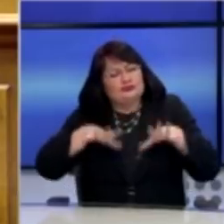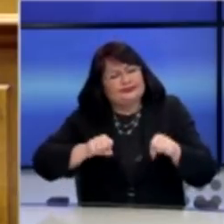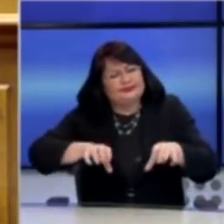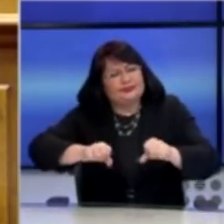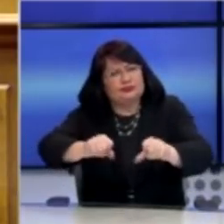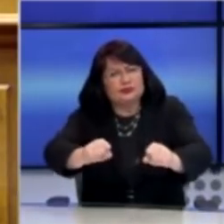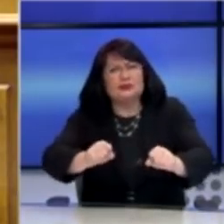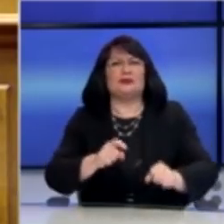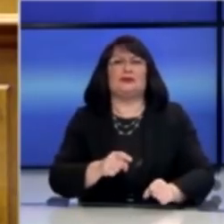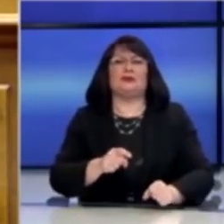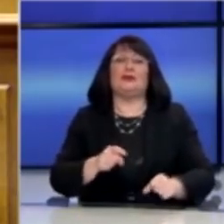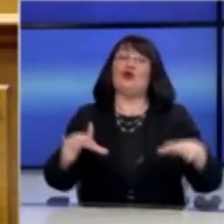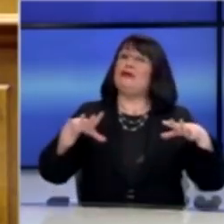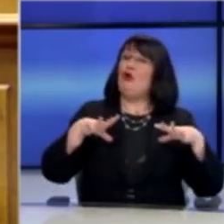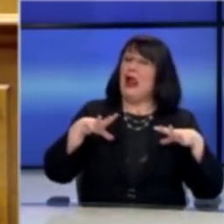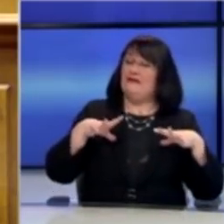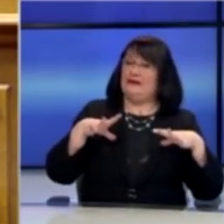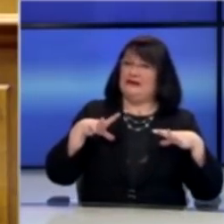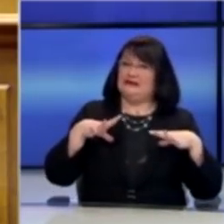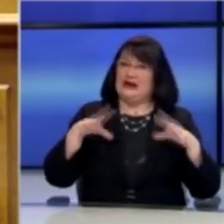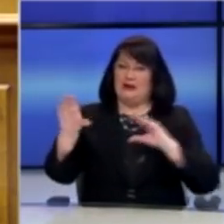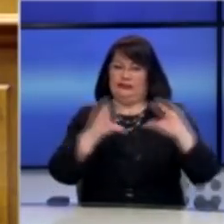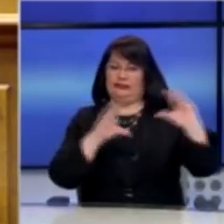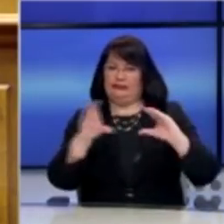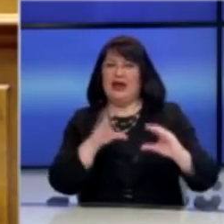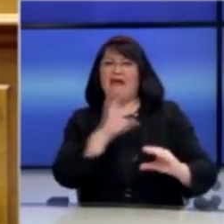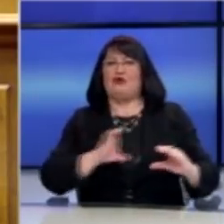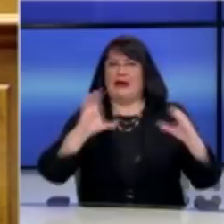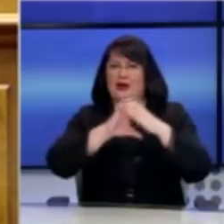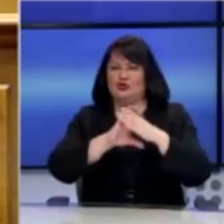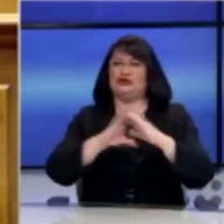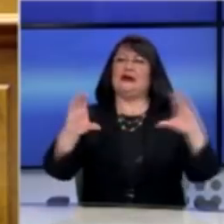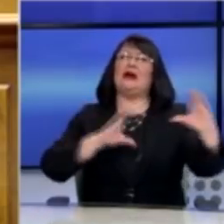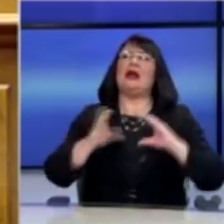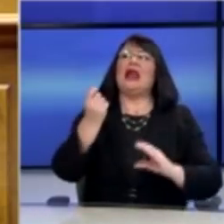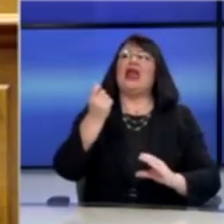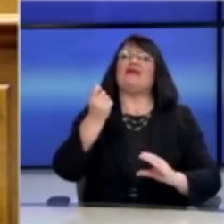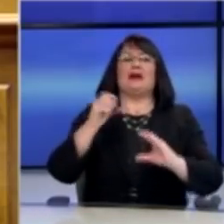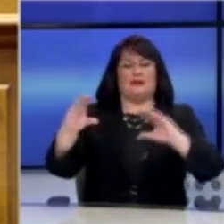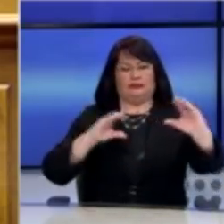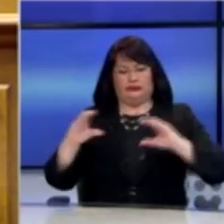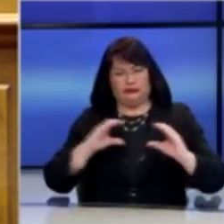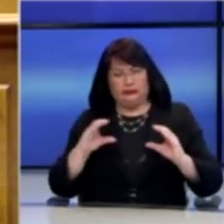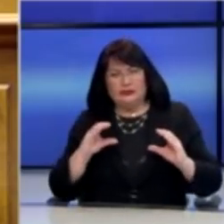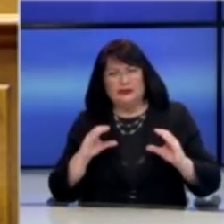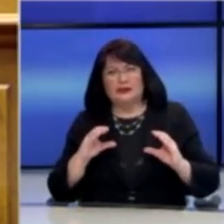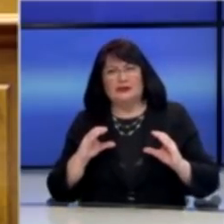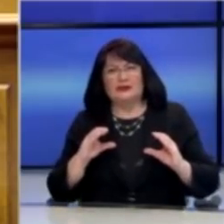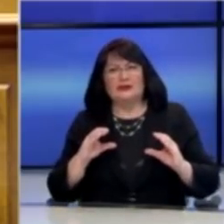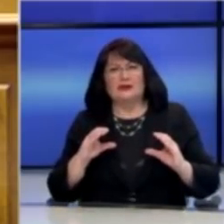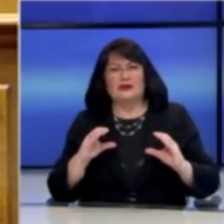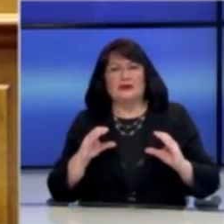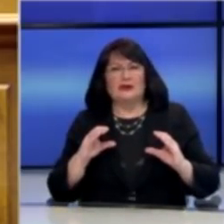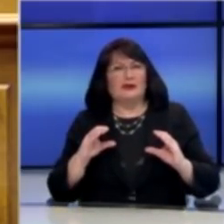ένα προσανατολισμό που είναι à la carte. Τα κονδύλια της Ευρωπαϊκής Ένωσης και οι κρατικοί πόροι δεν θα πέσουν γενικά